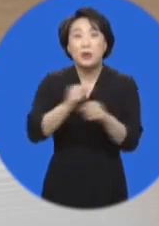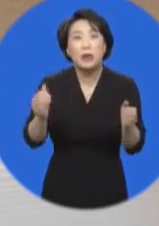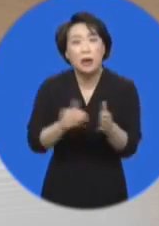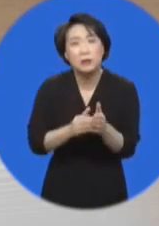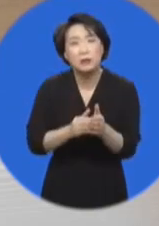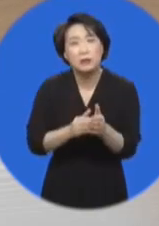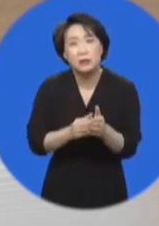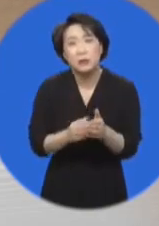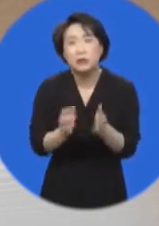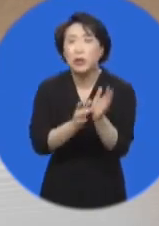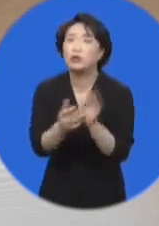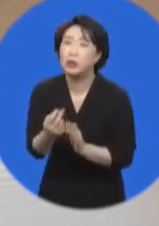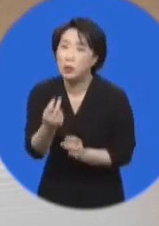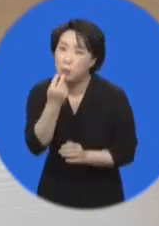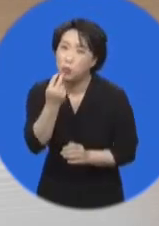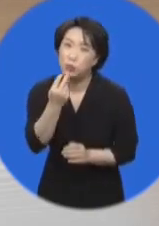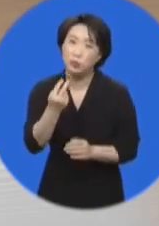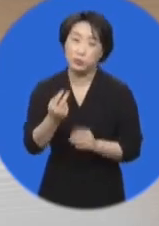자기 목숨을